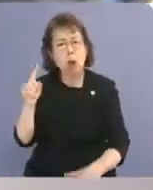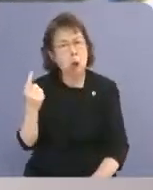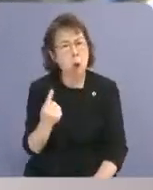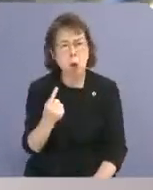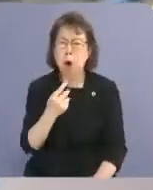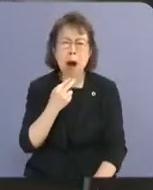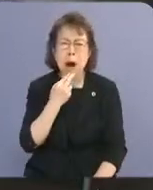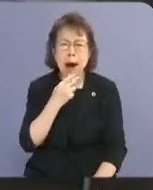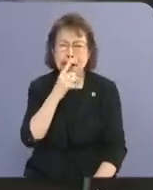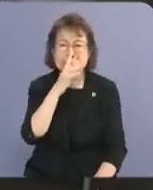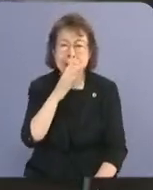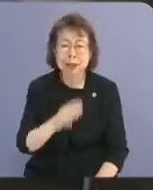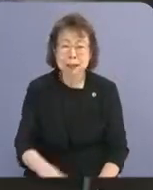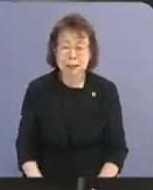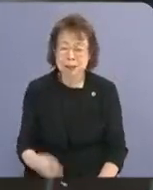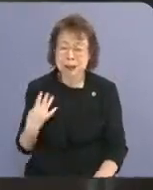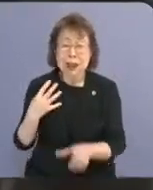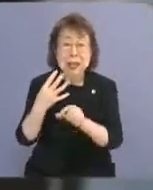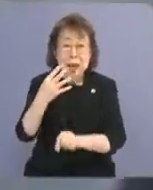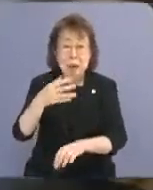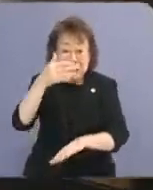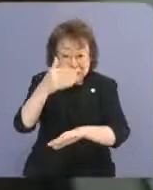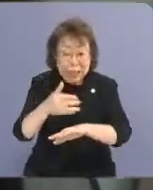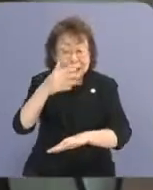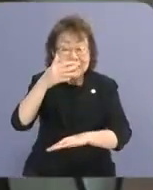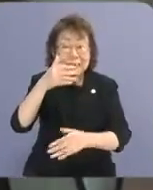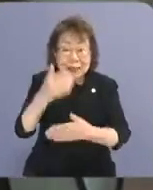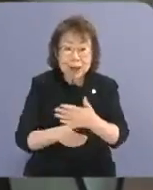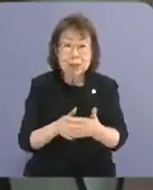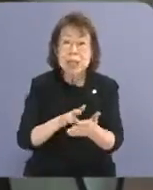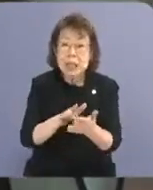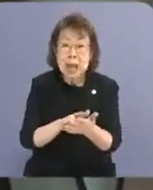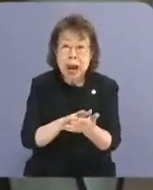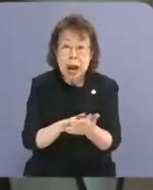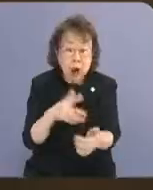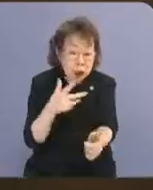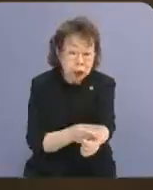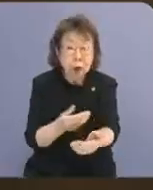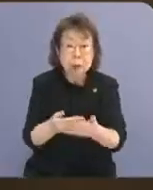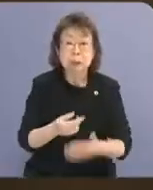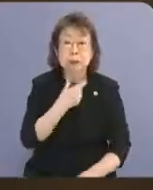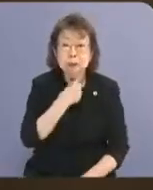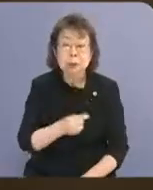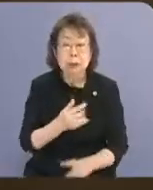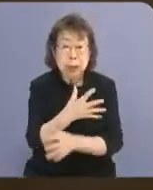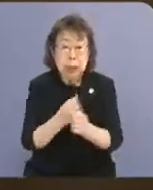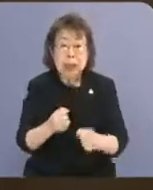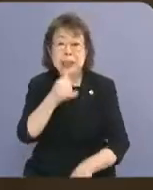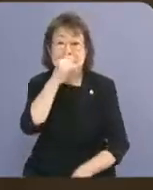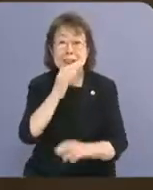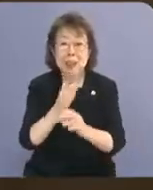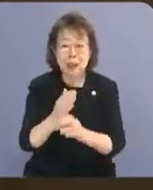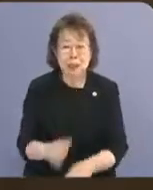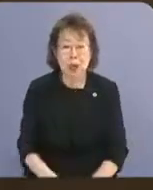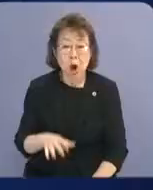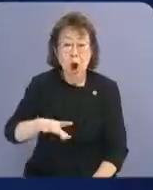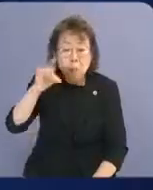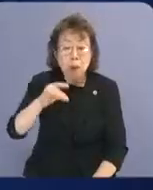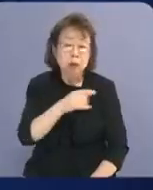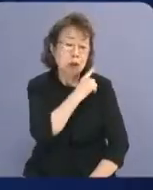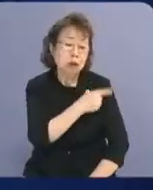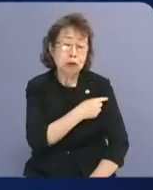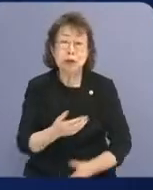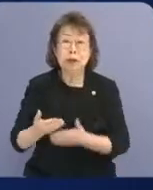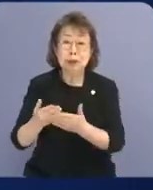않습니다 지난 4월 자녀 백신을 맞기 위해 의료기관 의 전화로 예약한 사람이 있는데 이들에게 우선권이